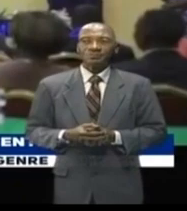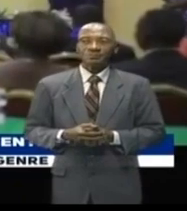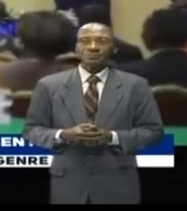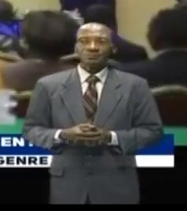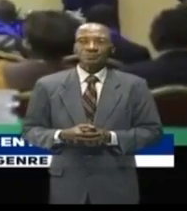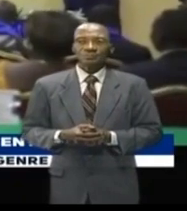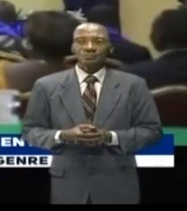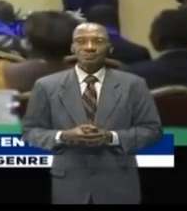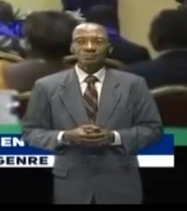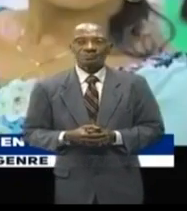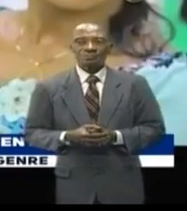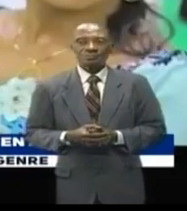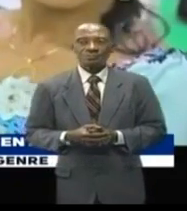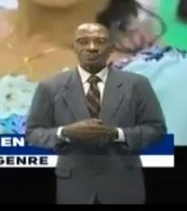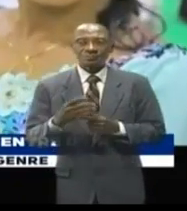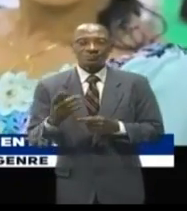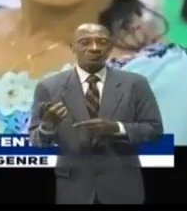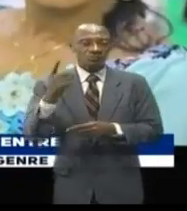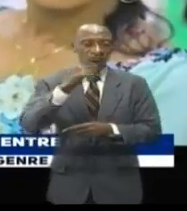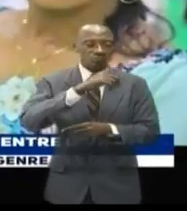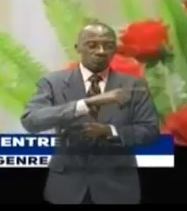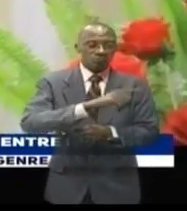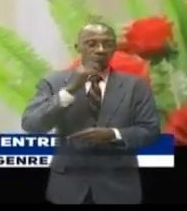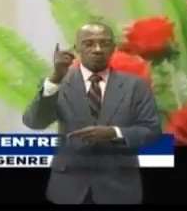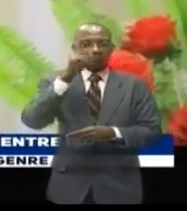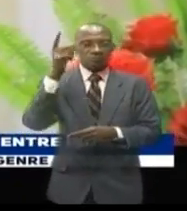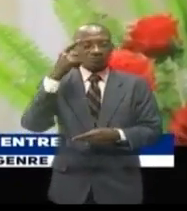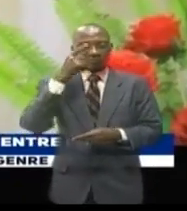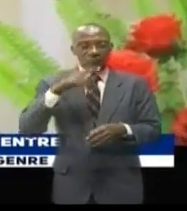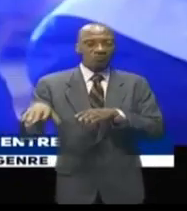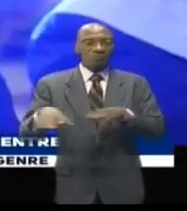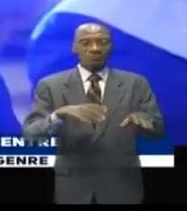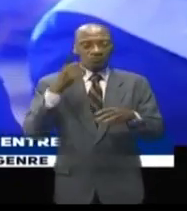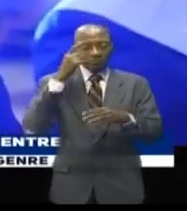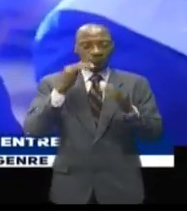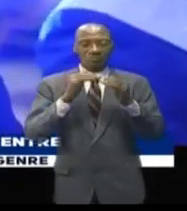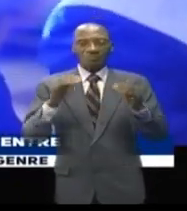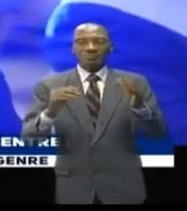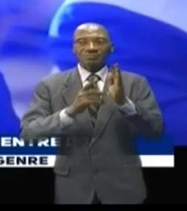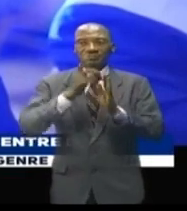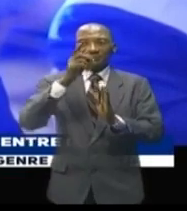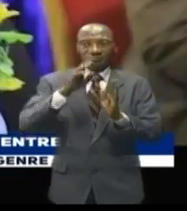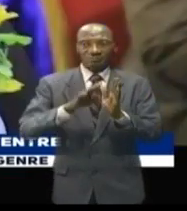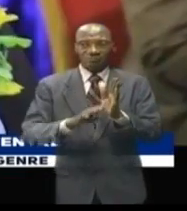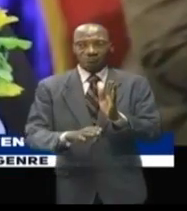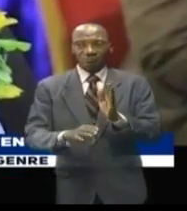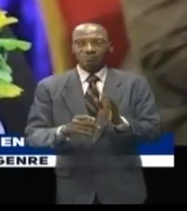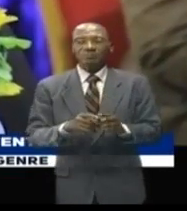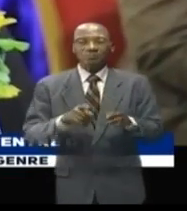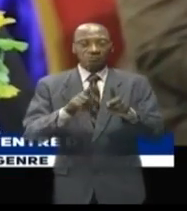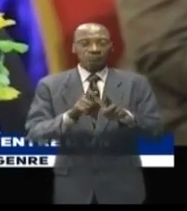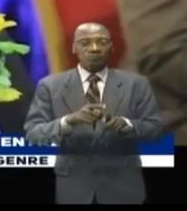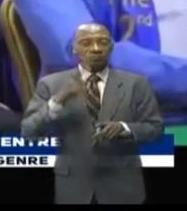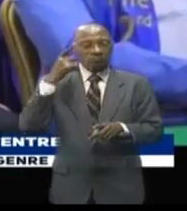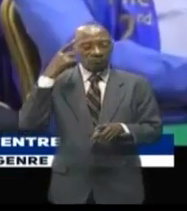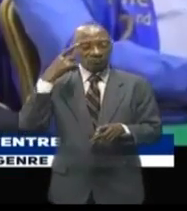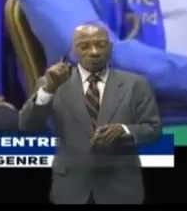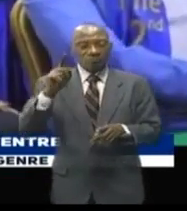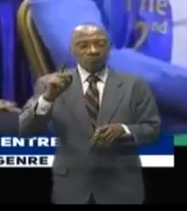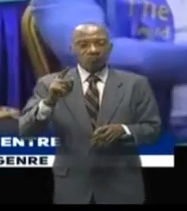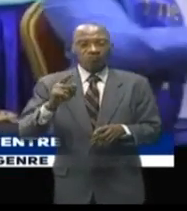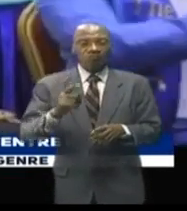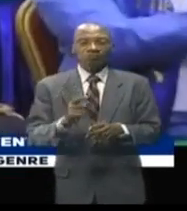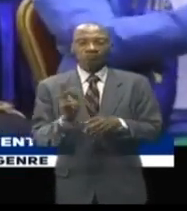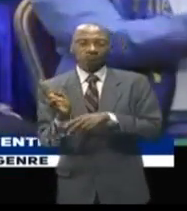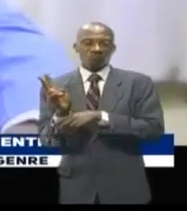à l'occasion des Journées mondiales de la science au service de la paix et du développement et la journée de l'élimination de la violence à l'égard des femmes la